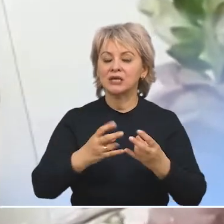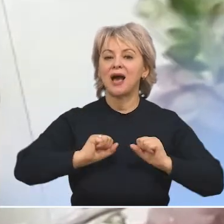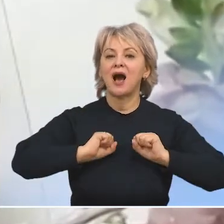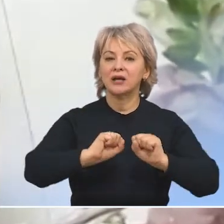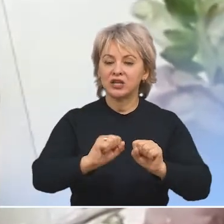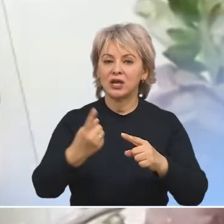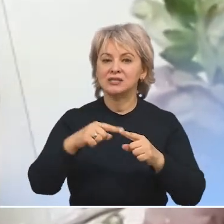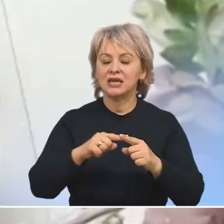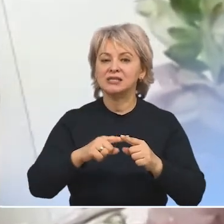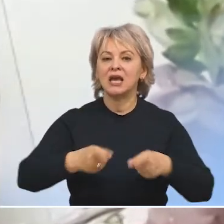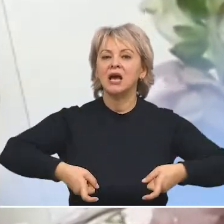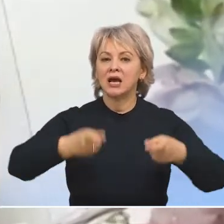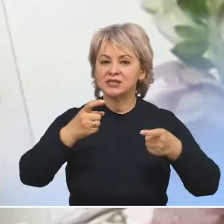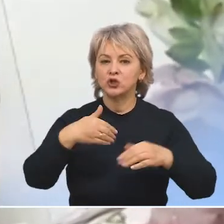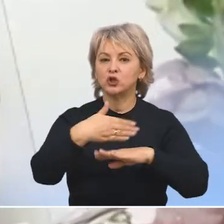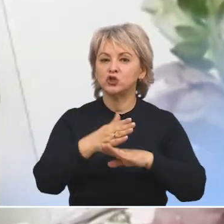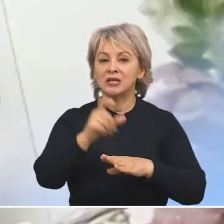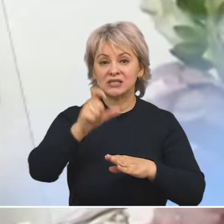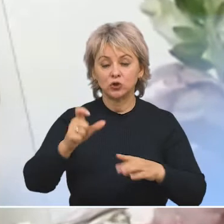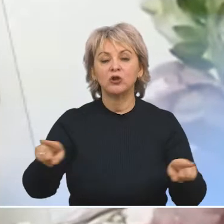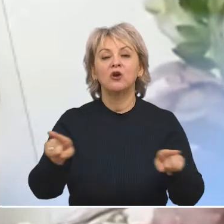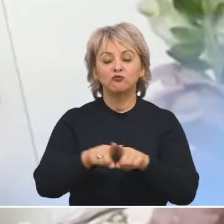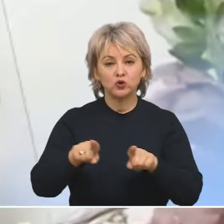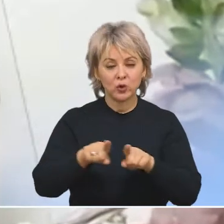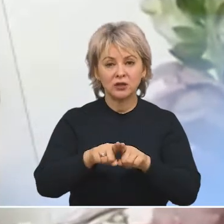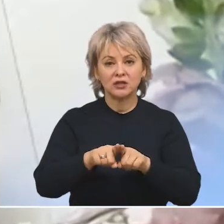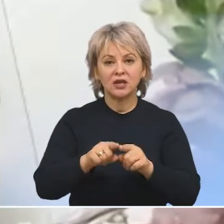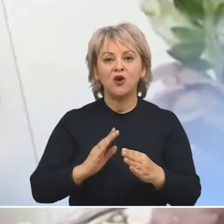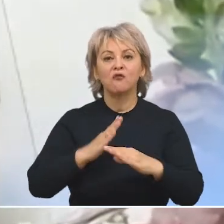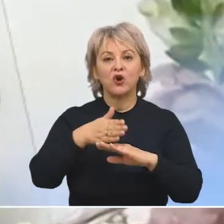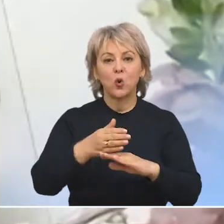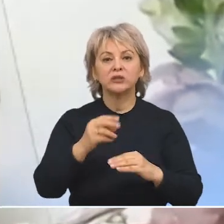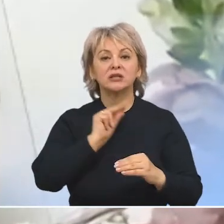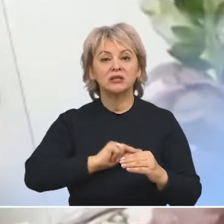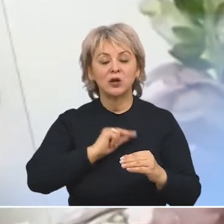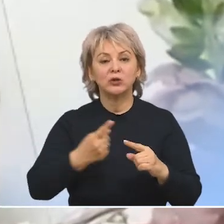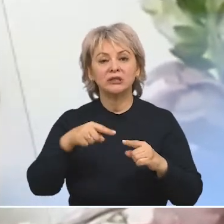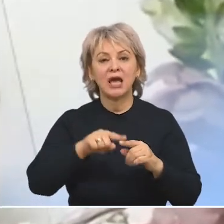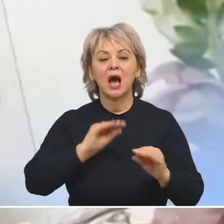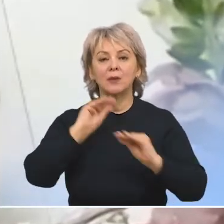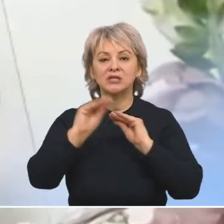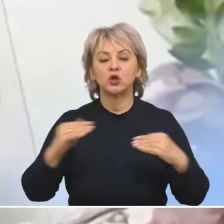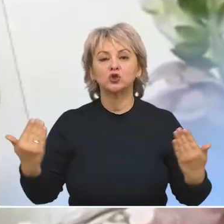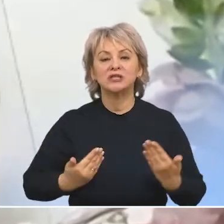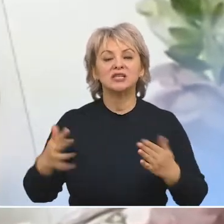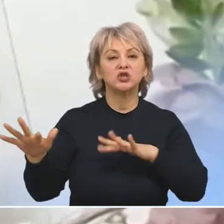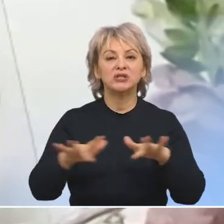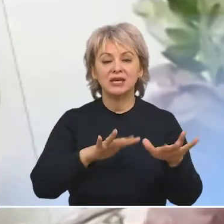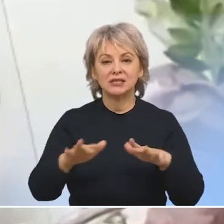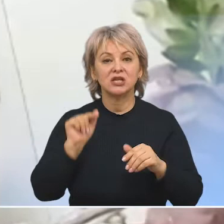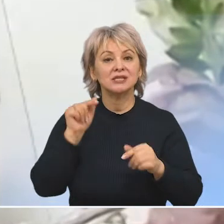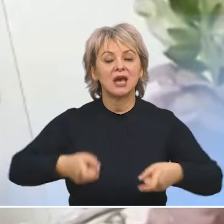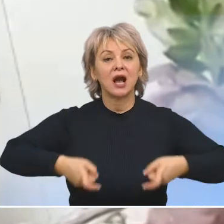необходимость охранять эти объекты, часть сотрудников все-таки выходят сейчас на работу для обеспечения